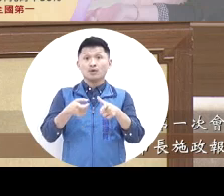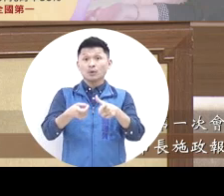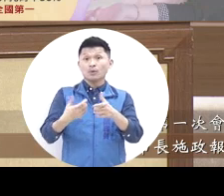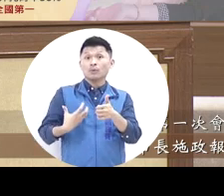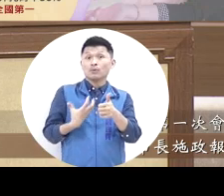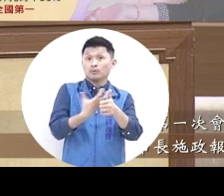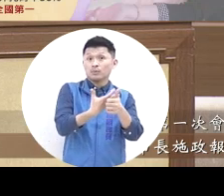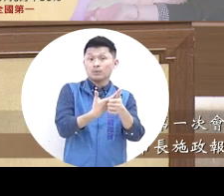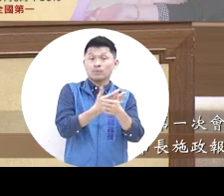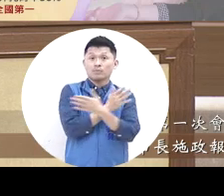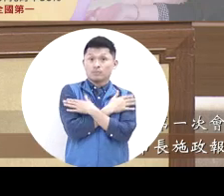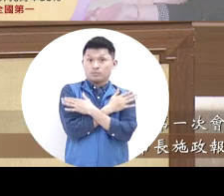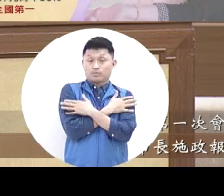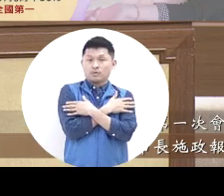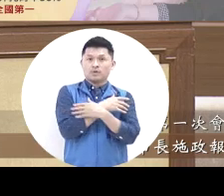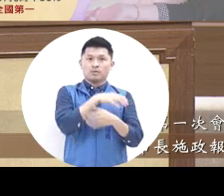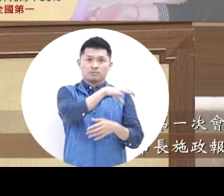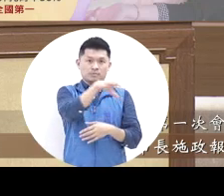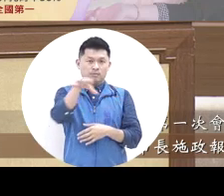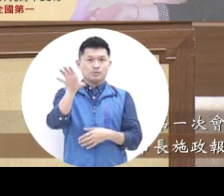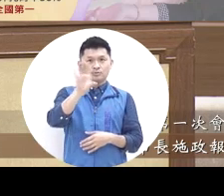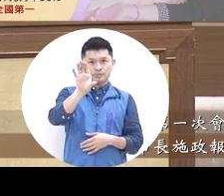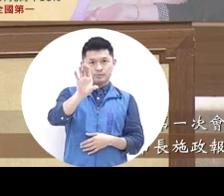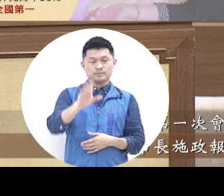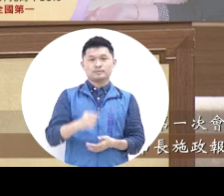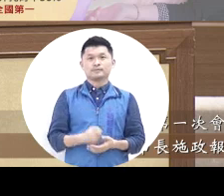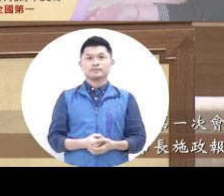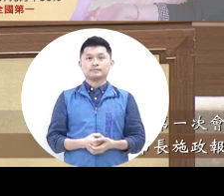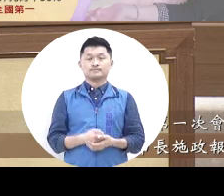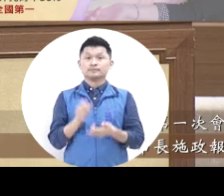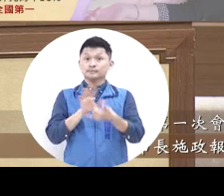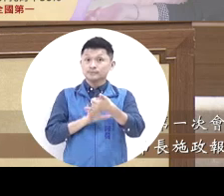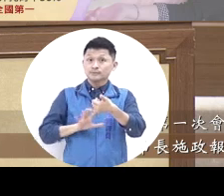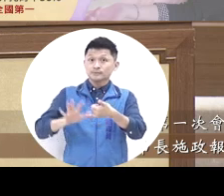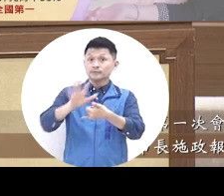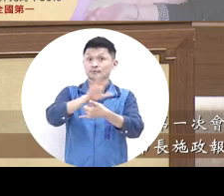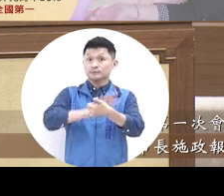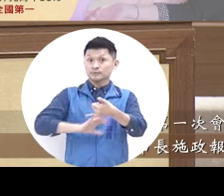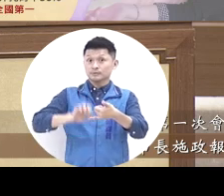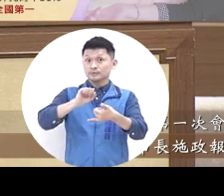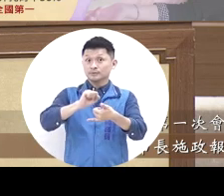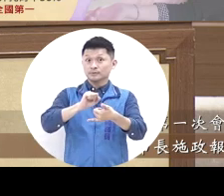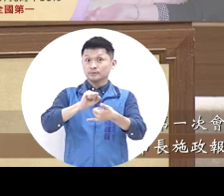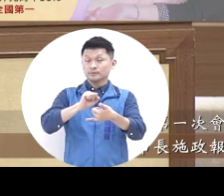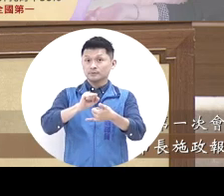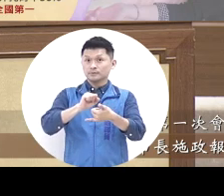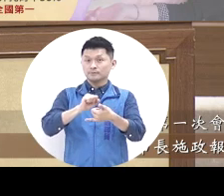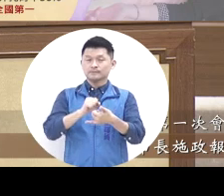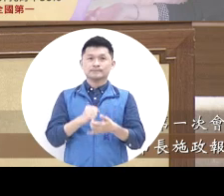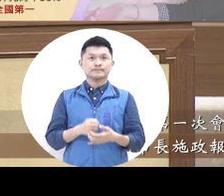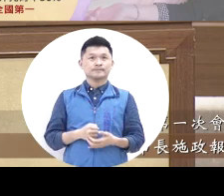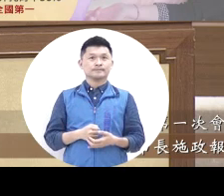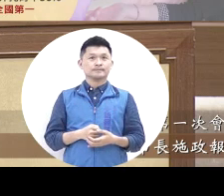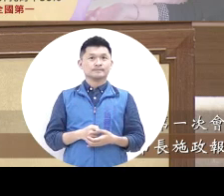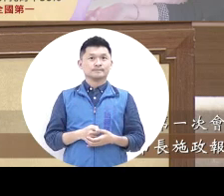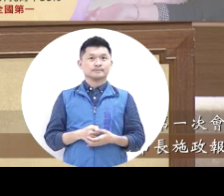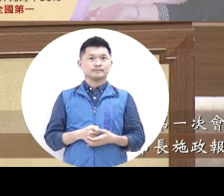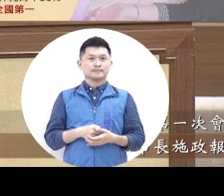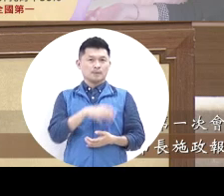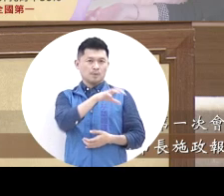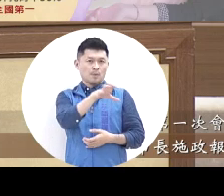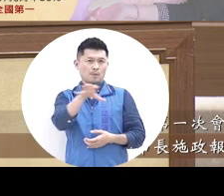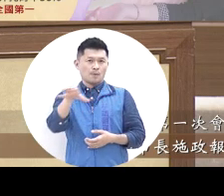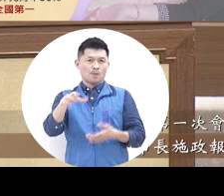已经90个地方，然后全国的达到的是最多